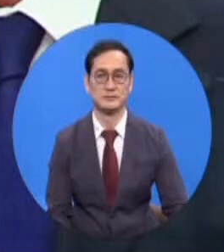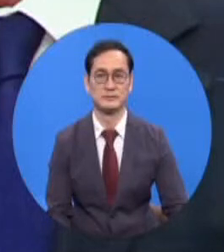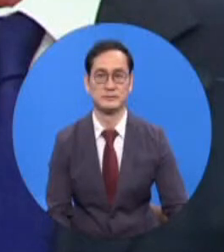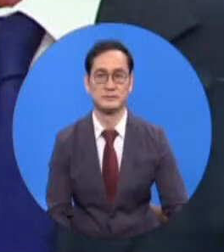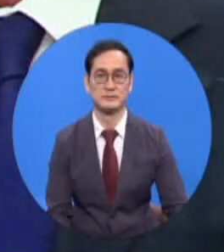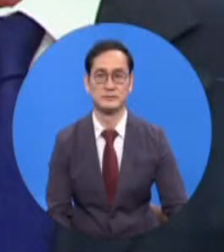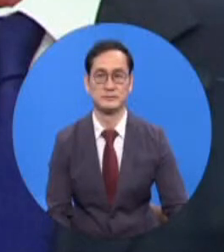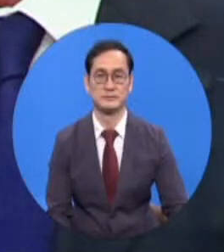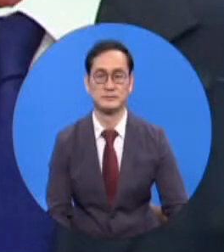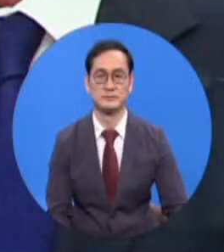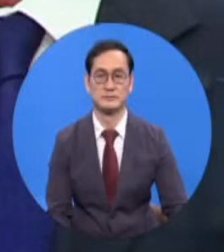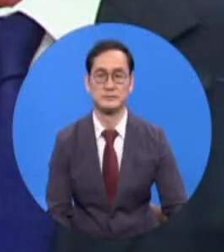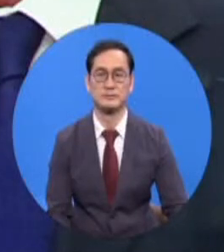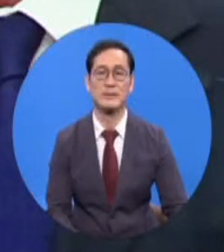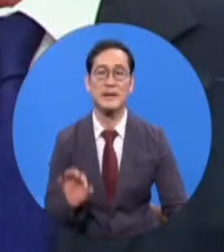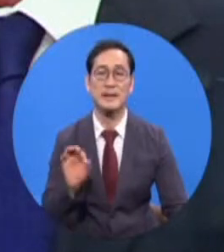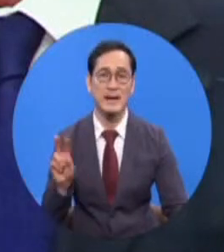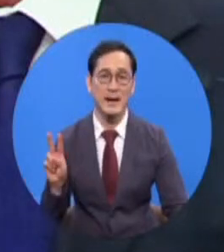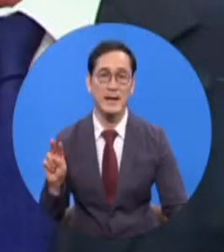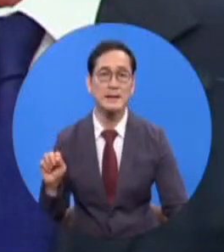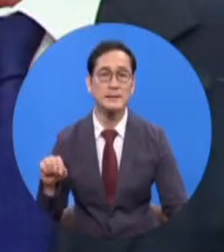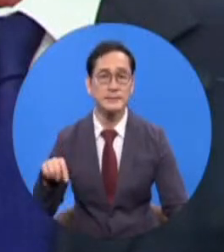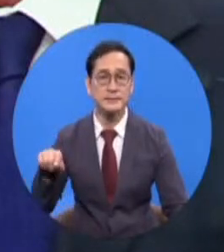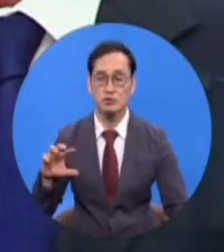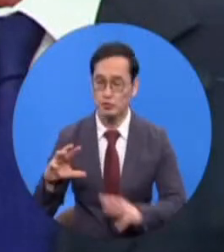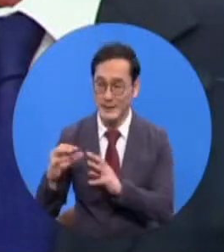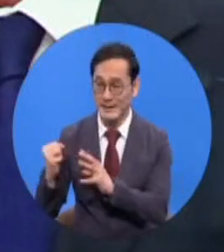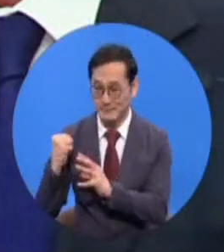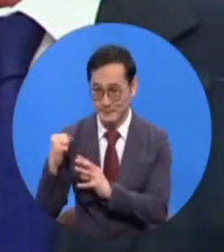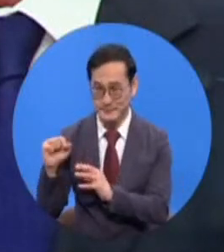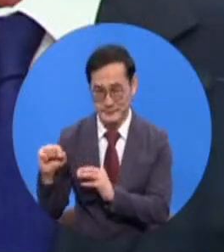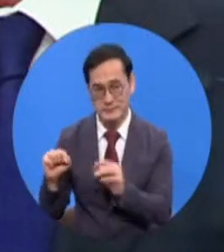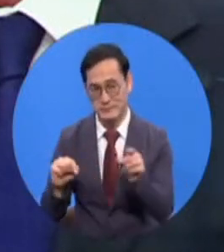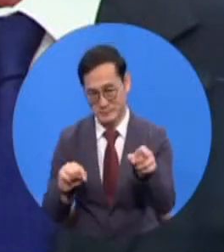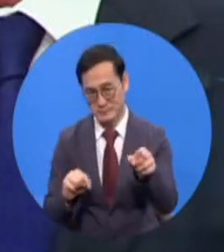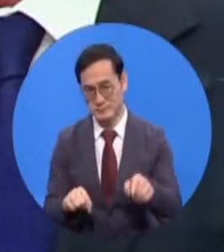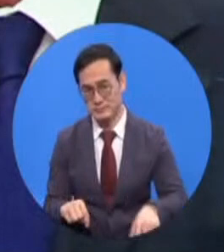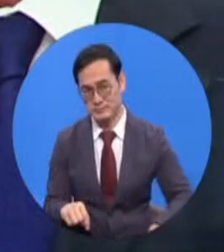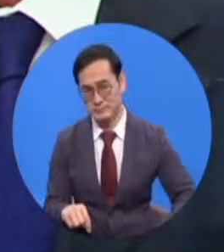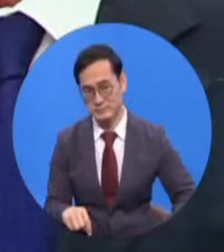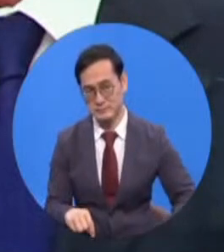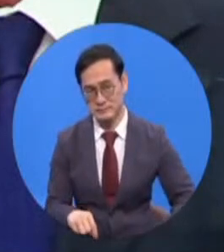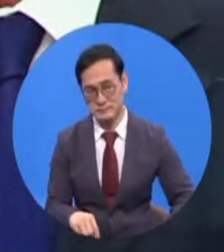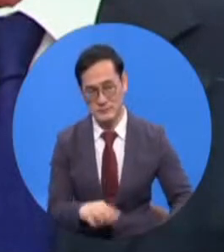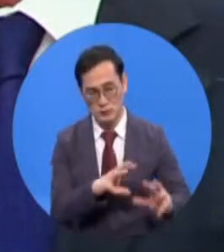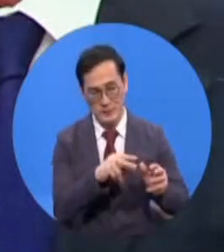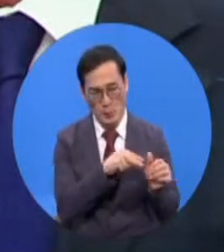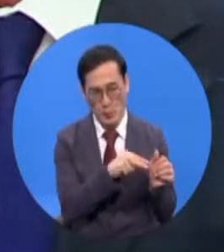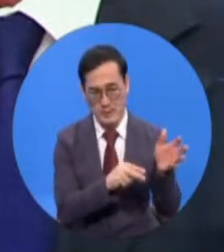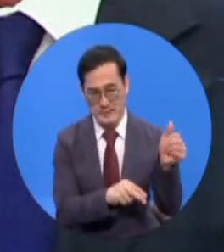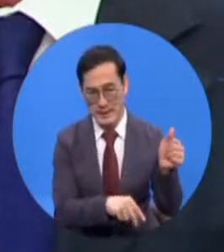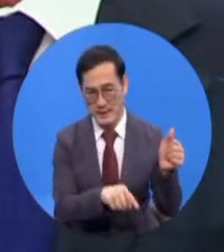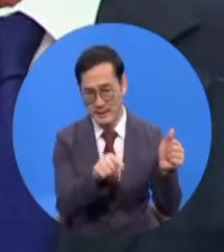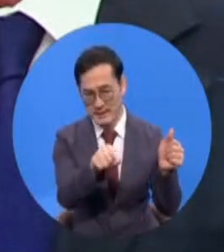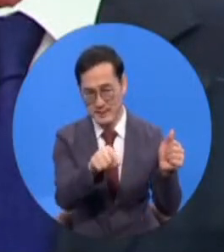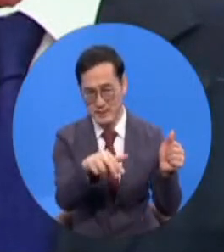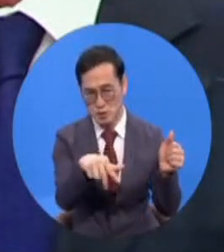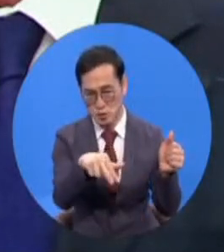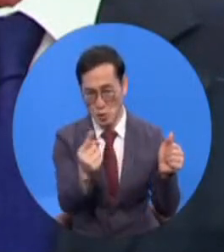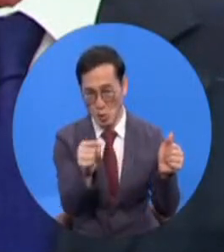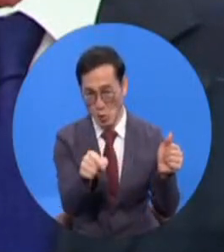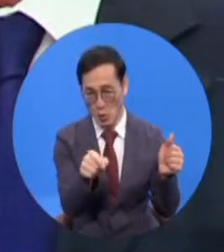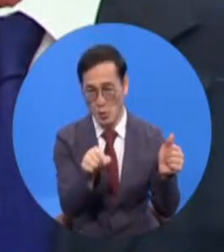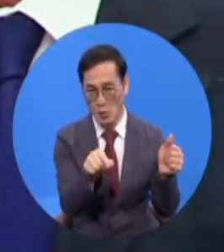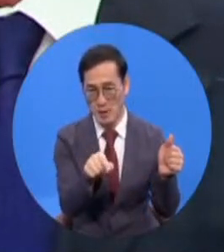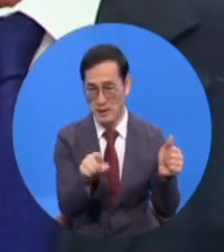서니까 야권에서는 정황 적으로 볼 때 이 박지원 국정원장의 조성원 씨에게 무언가 작은 코칭을 했다